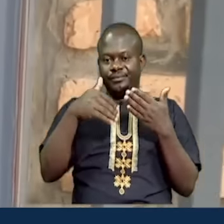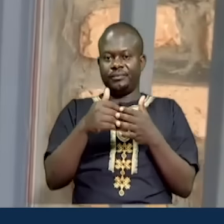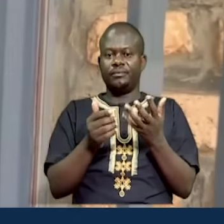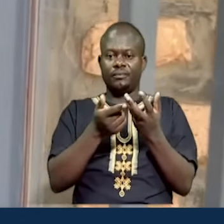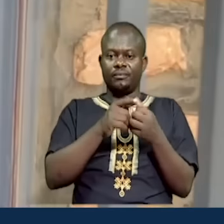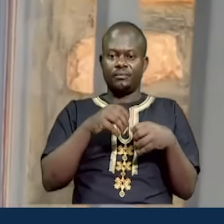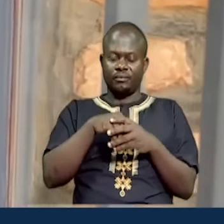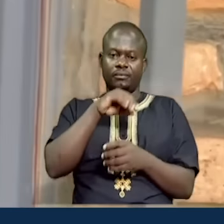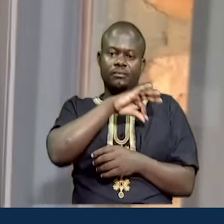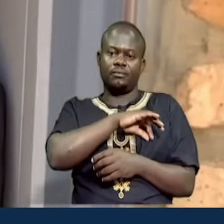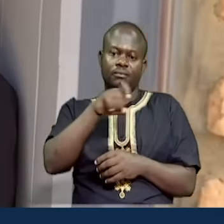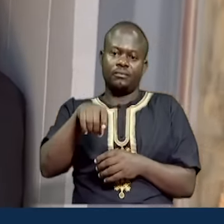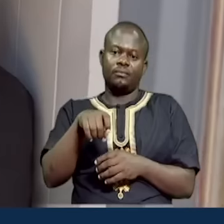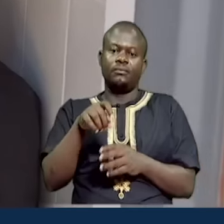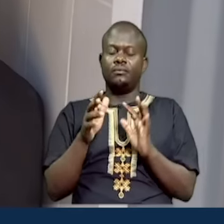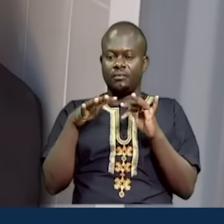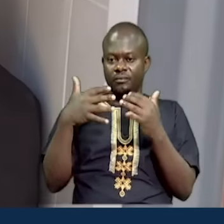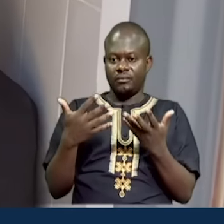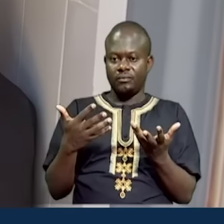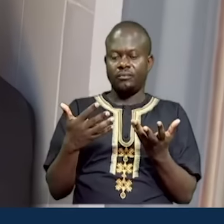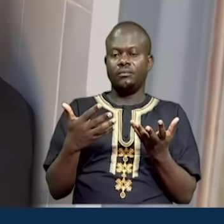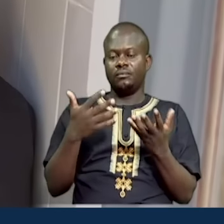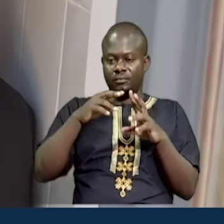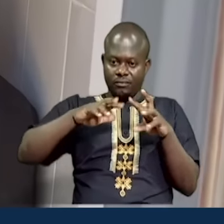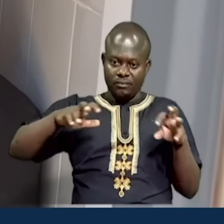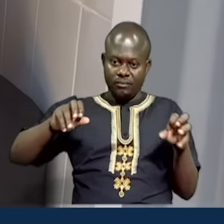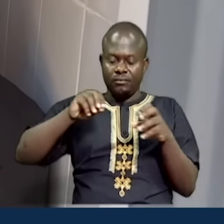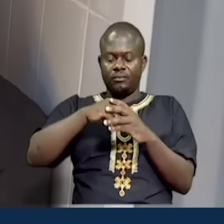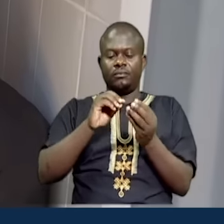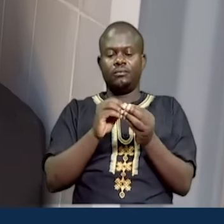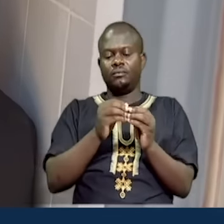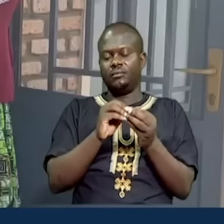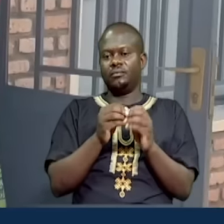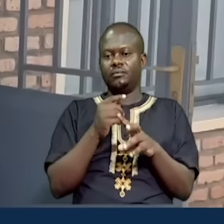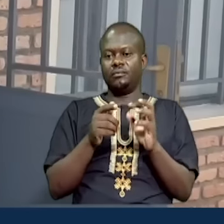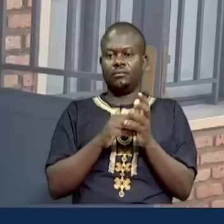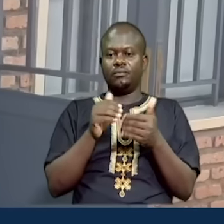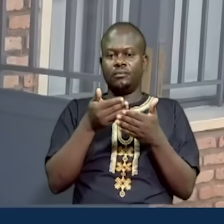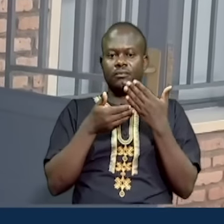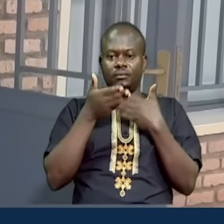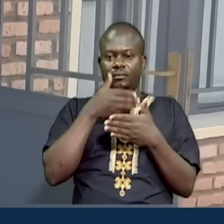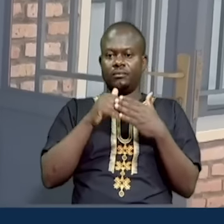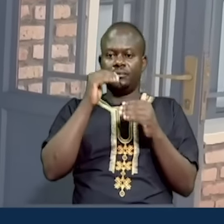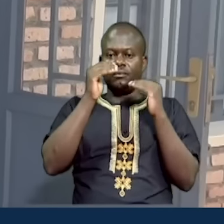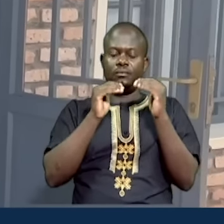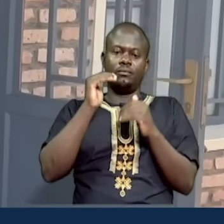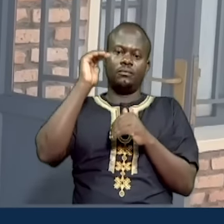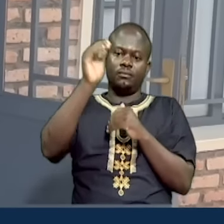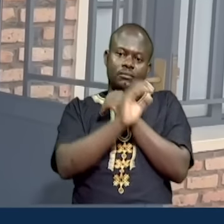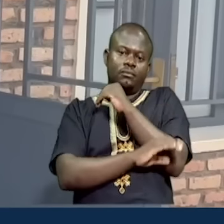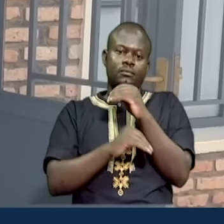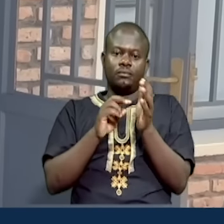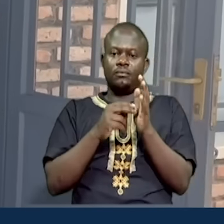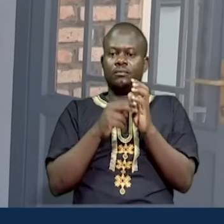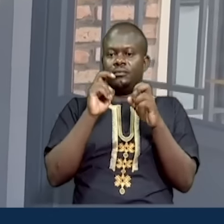byarabazwe umushahara wagombye kuba uteye ute byigwaho bishyirwa mu mibare ndetse biganirwaho n'inzego nkuru z'igihugu bivuze